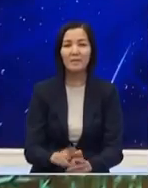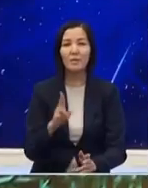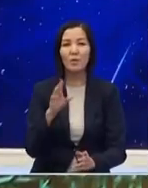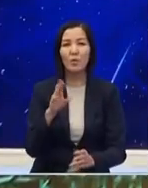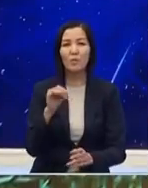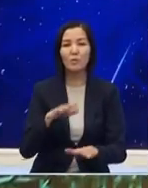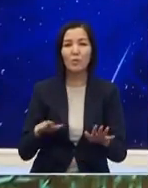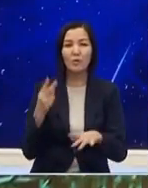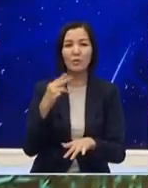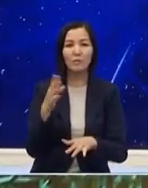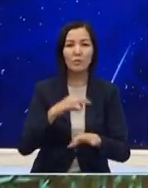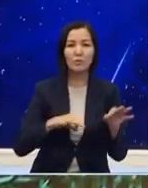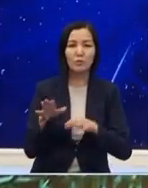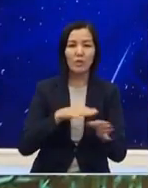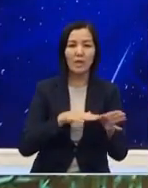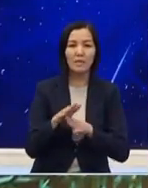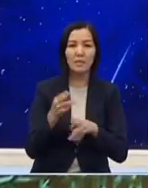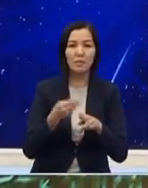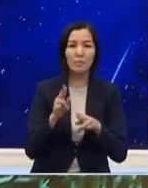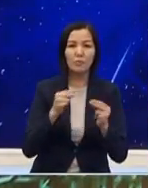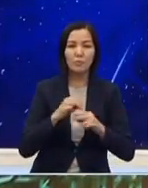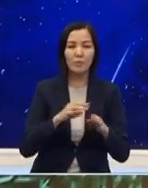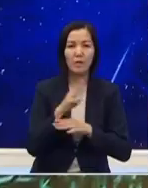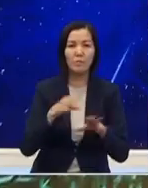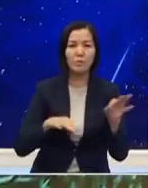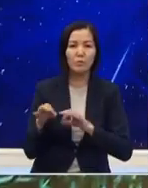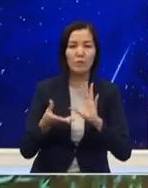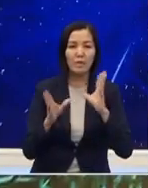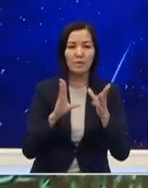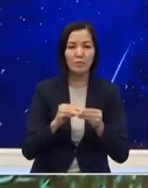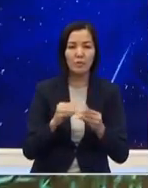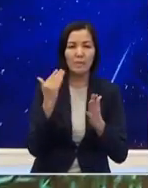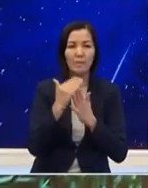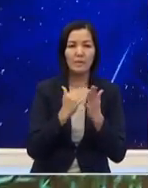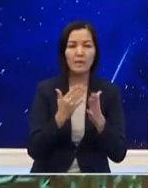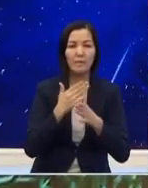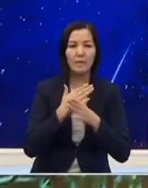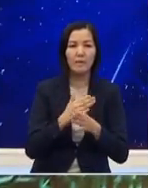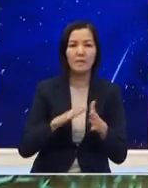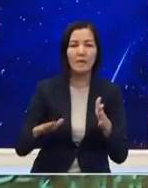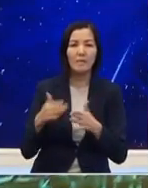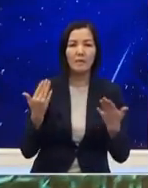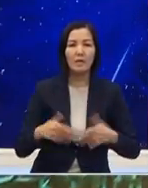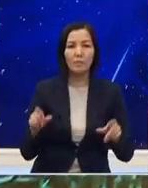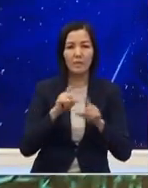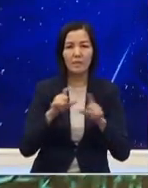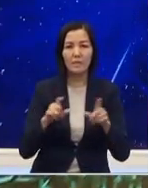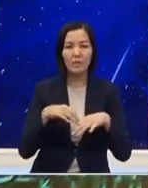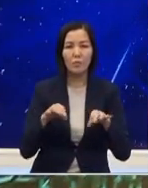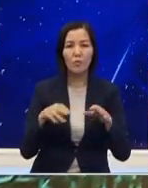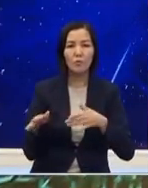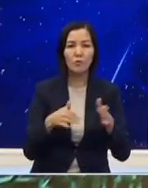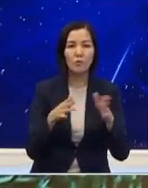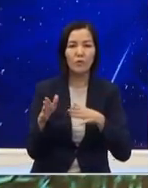Көксу ауданда 24 жоба жүзеге асырылды. Бұл жұмыспен қамтудың жол картасы бойынша. Бағдарлама арқасында аймақта әлеуметтік нысандар